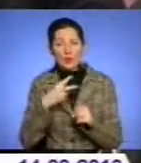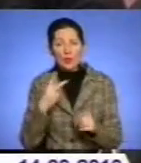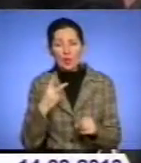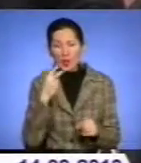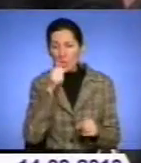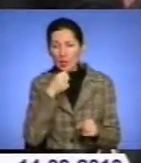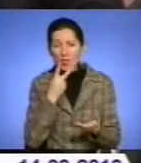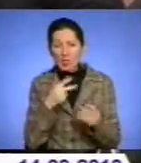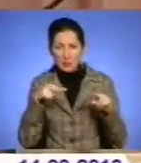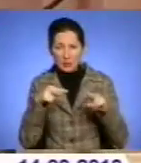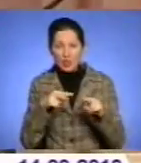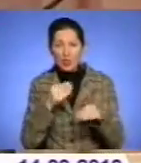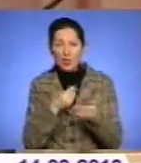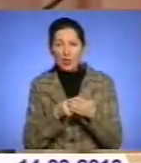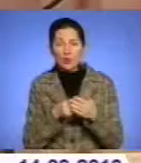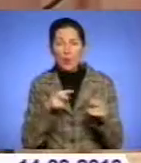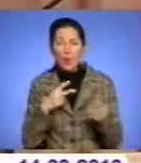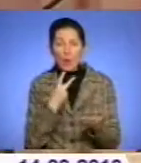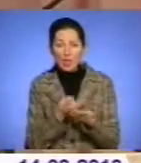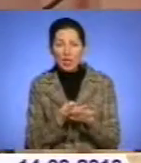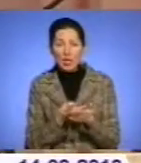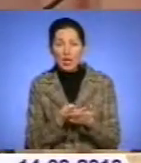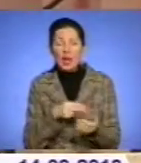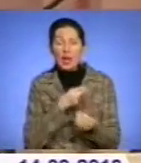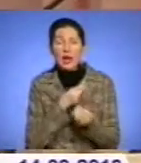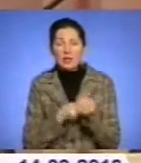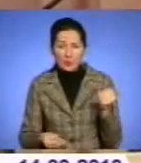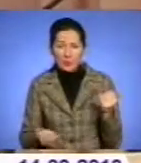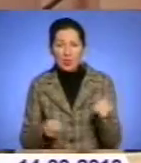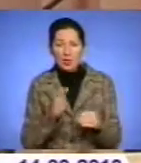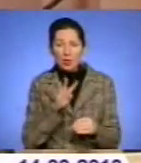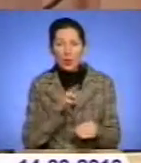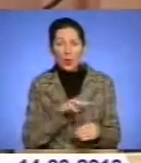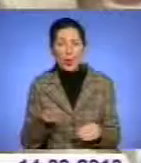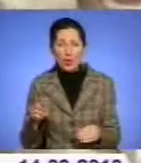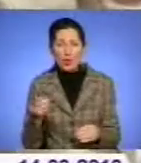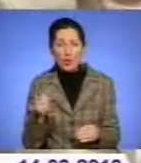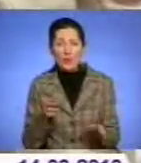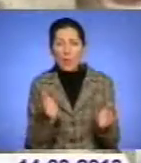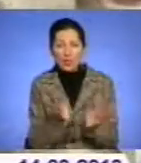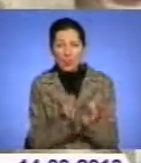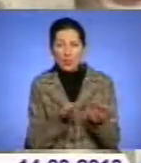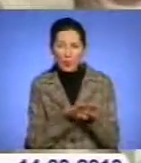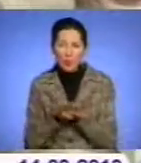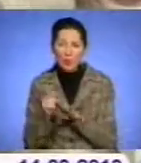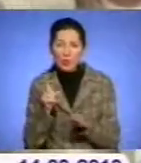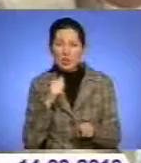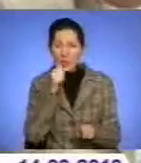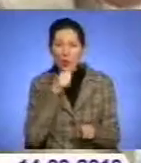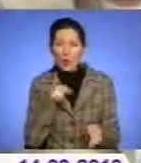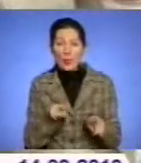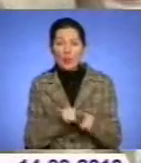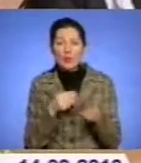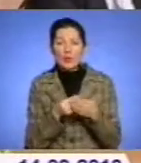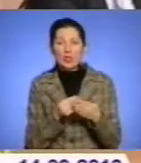фінансові показники. За звітний період збитки складають 4 мільйона гривень, що менше у порівнянні з 2011 роком. Такого